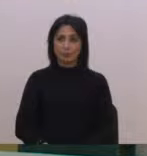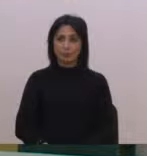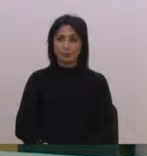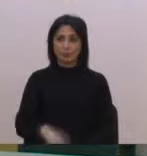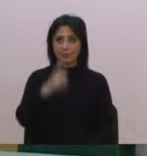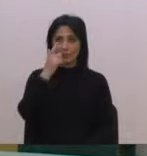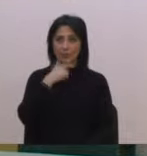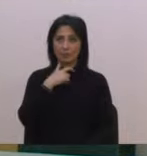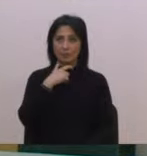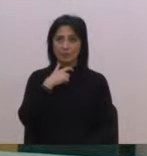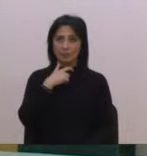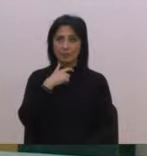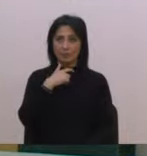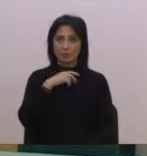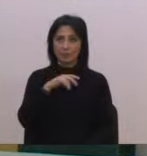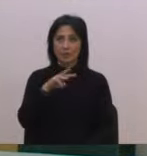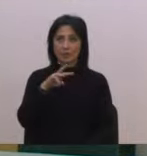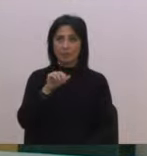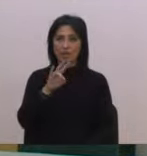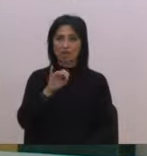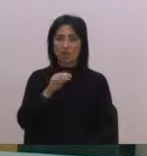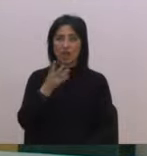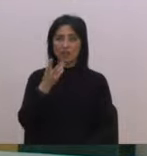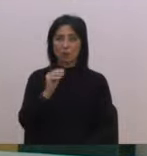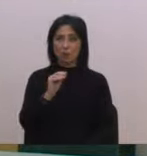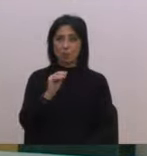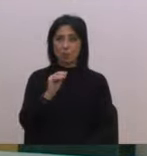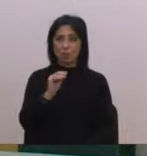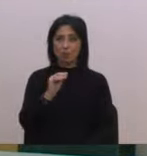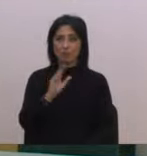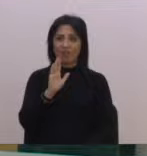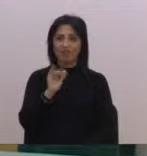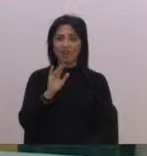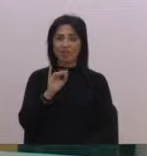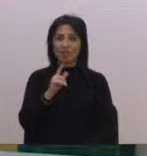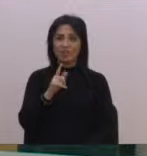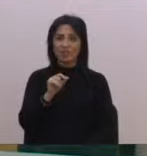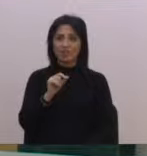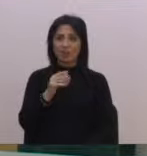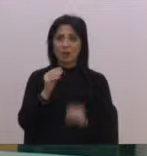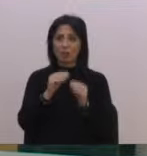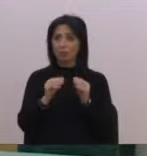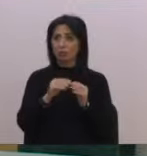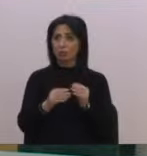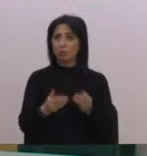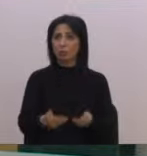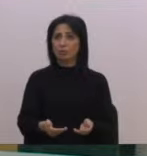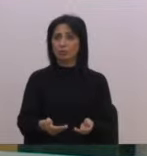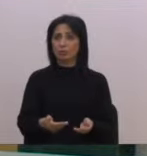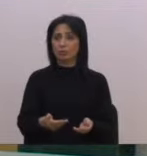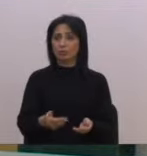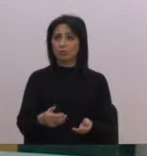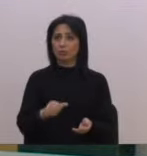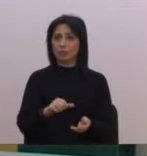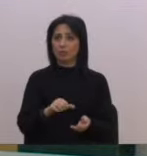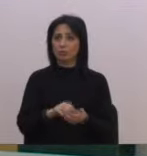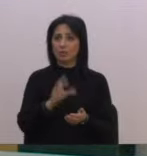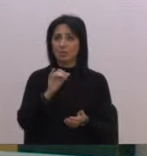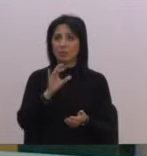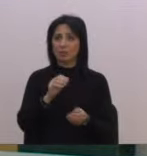ბატონი აზამანჯგალაძე 5 წუთი, გიორგი ვაშაძე 10 წუთი, შემდეგ ქალბატონი